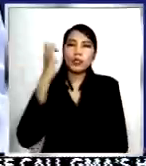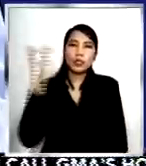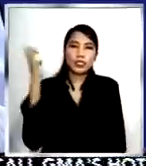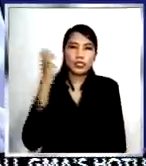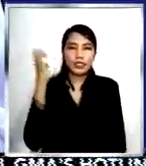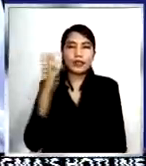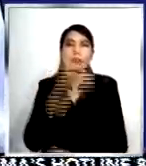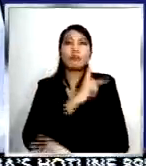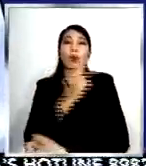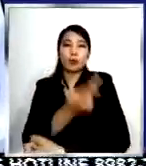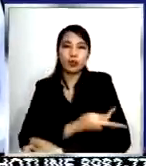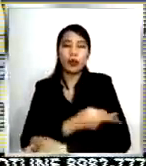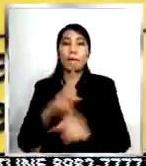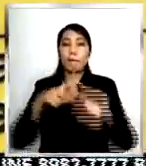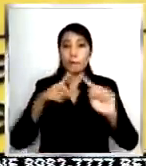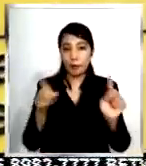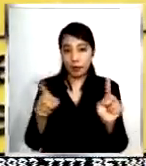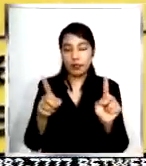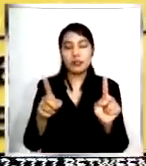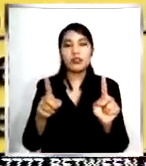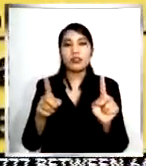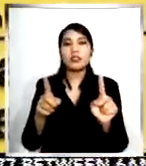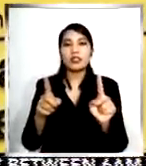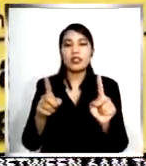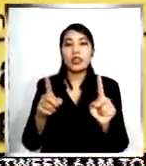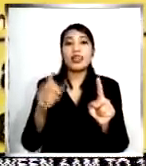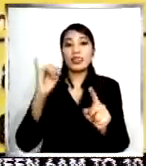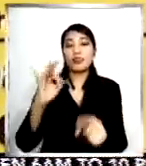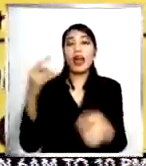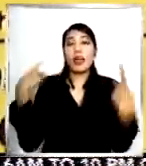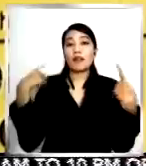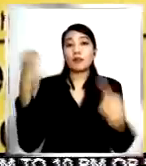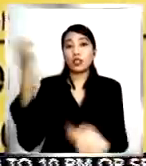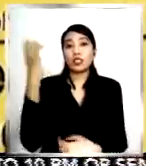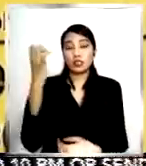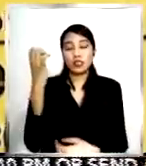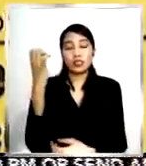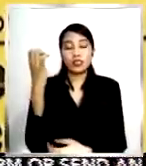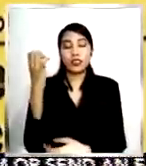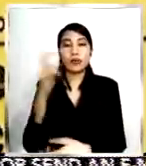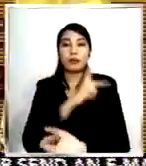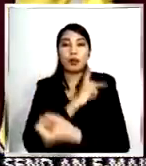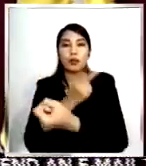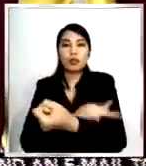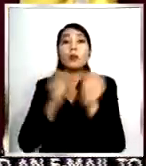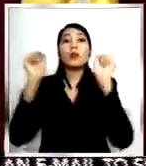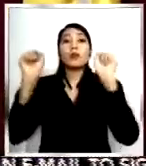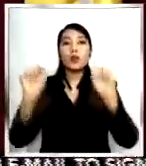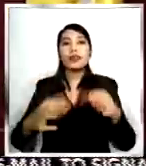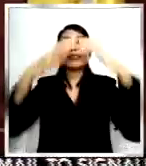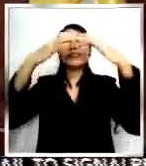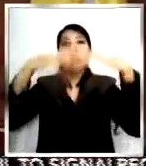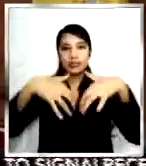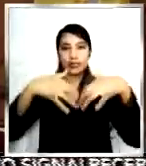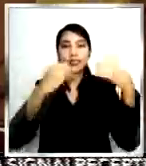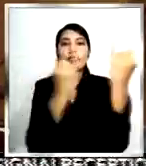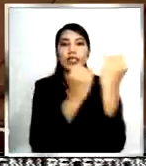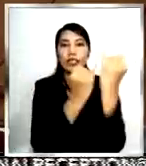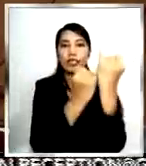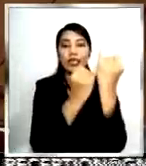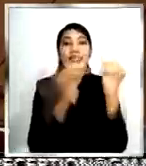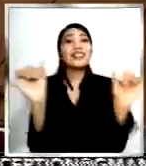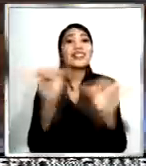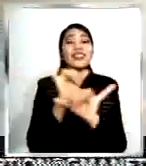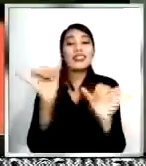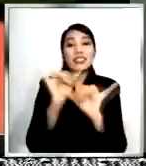may emergency powers daw ang Pangulo, pwede daw nitong buwagin ang PhilHealth tulad ng dating proposal ni Roque nang iakda niya ang Universal Healthcare Law